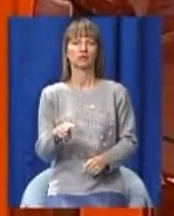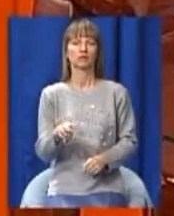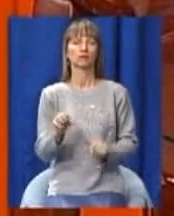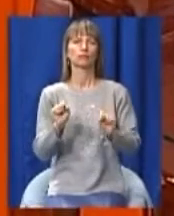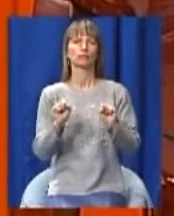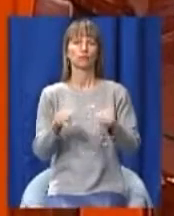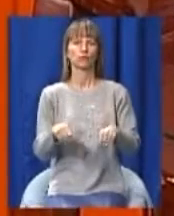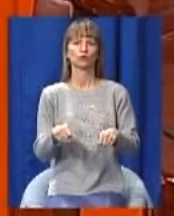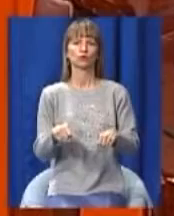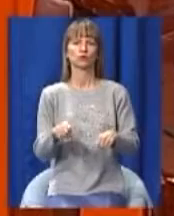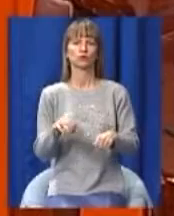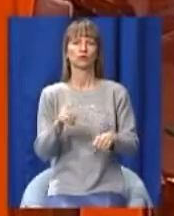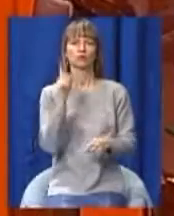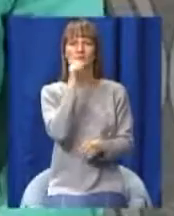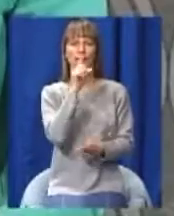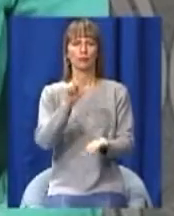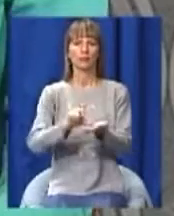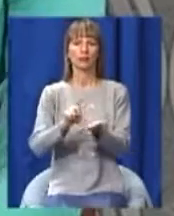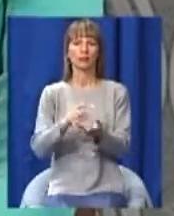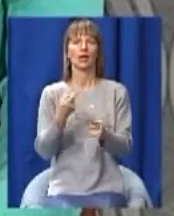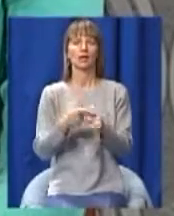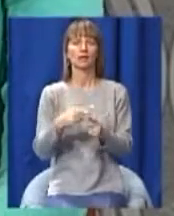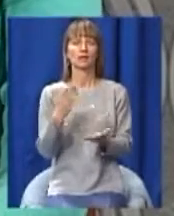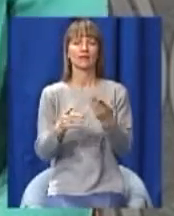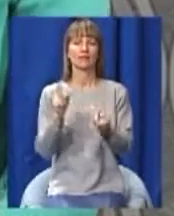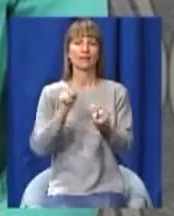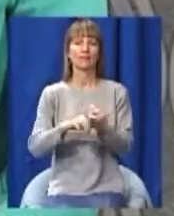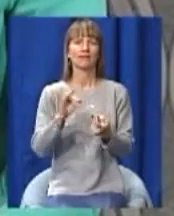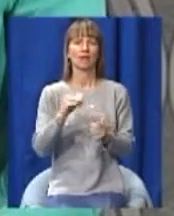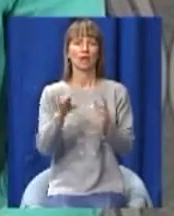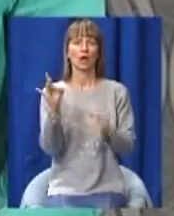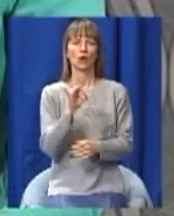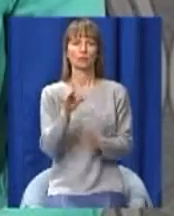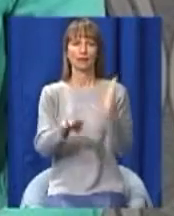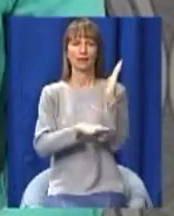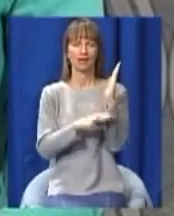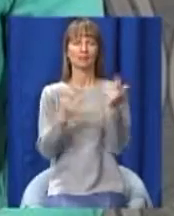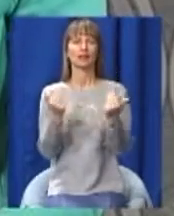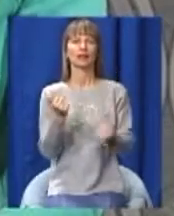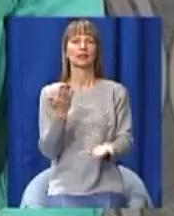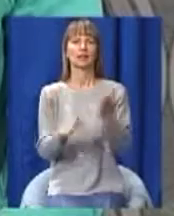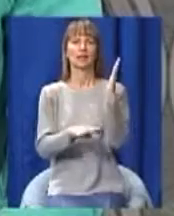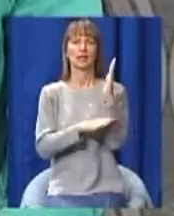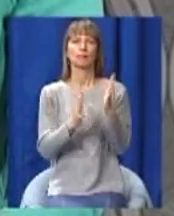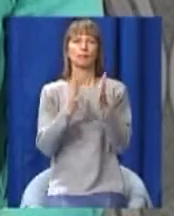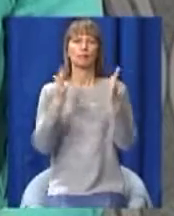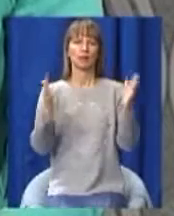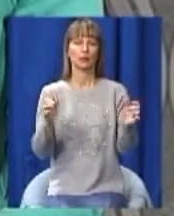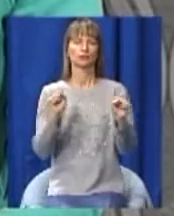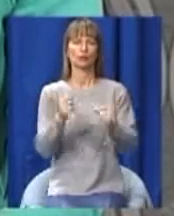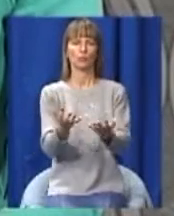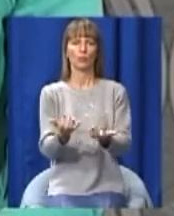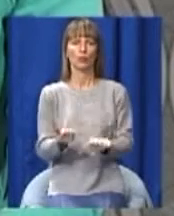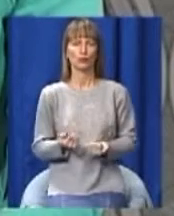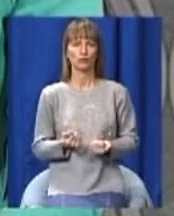А можна і більшу баночку. Ну, це, напевно, залежить від розміру саме дерева, так? Так. Да. Якщо дерево чим більше, то можна отримати